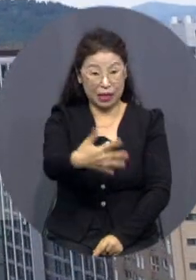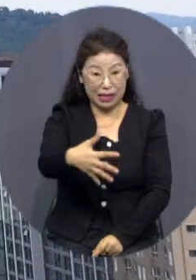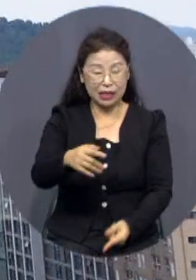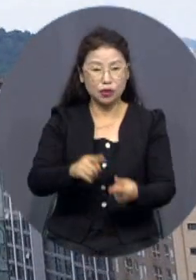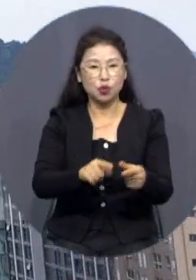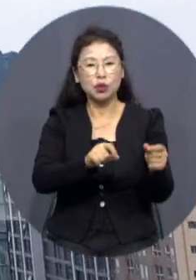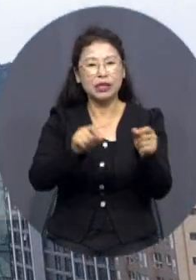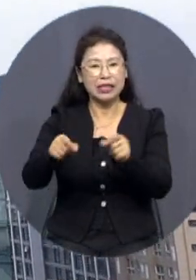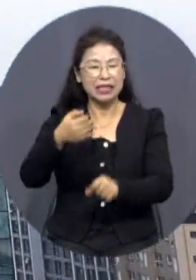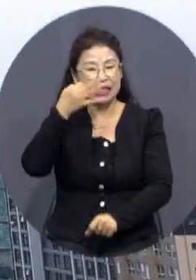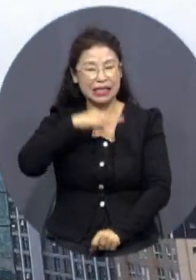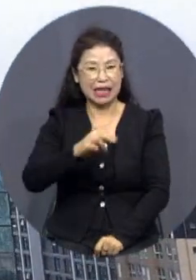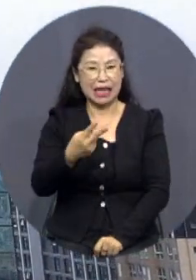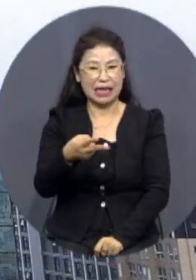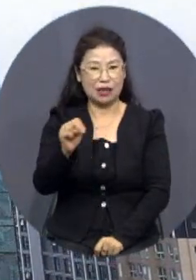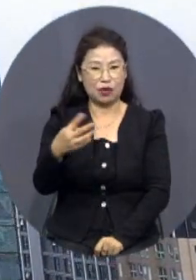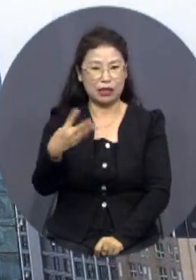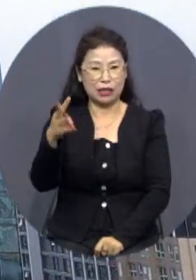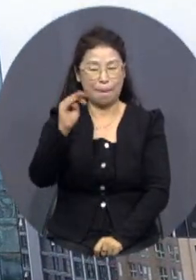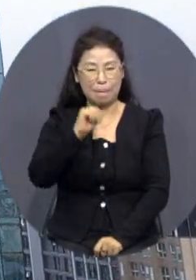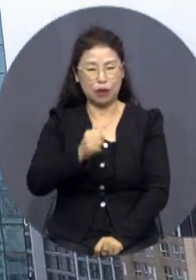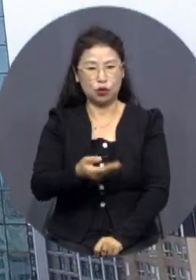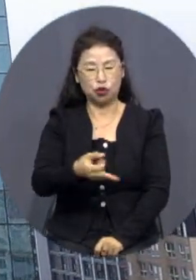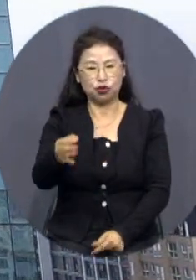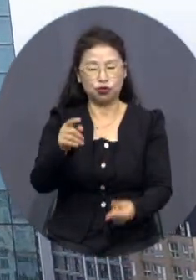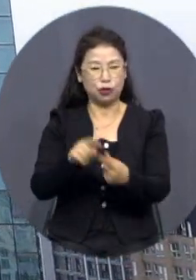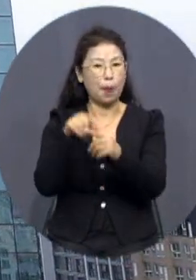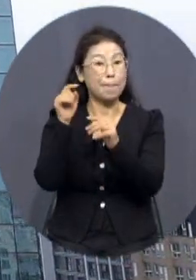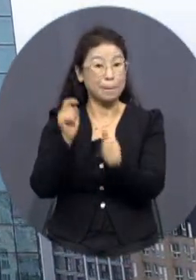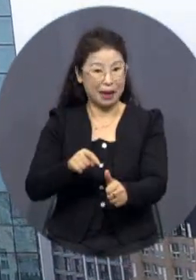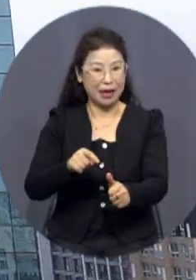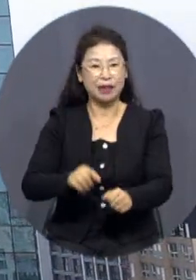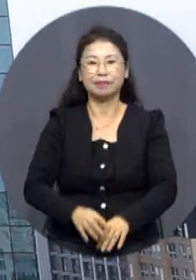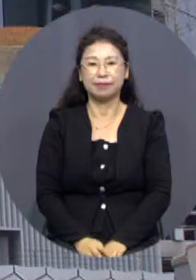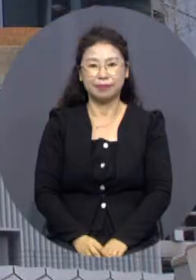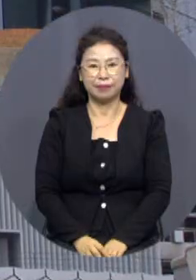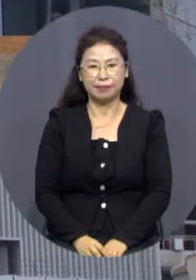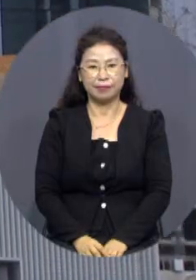지연이자 2억 4천만 원도 지급하라고 명령했습니다